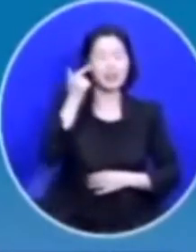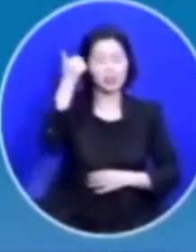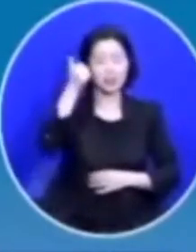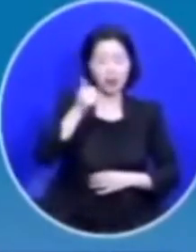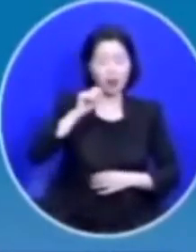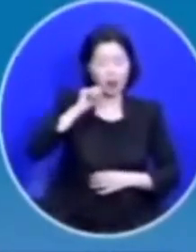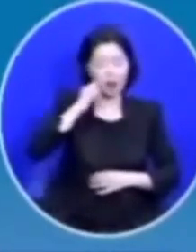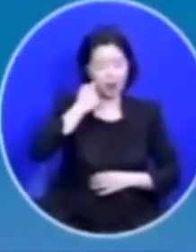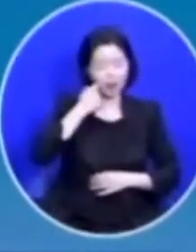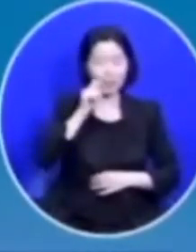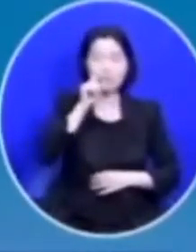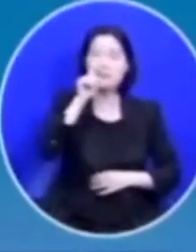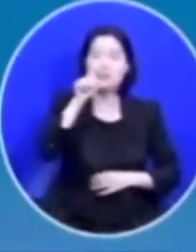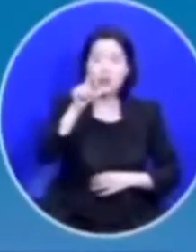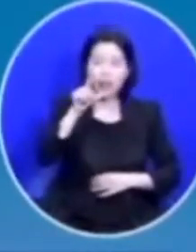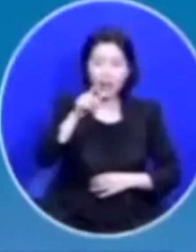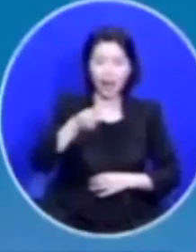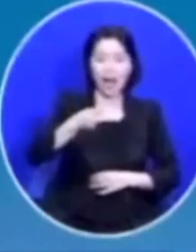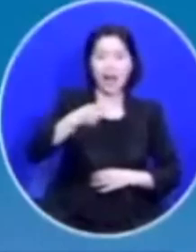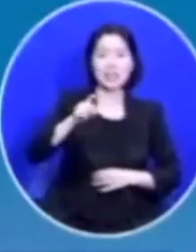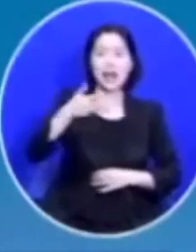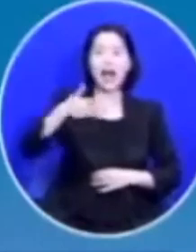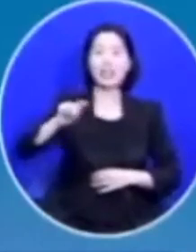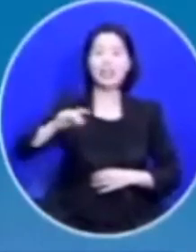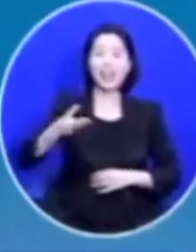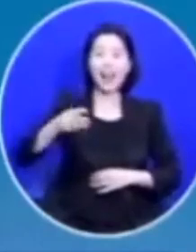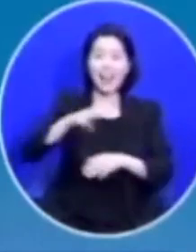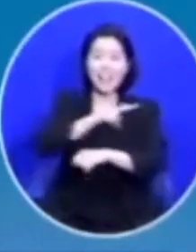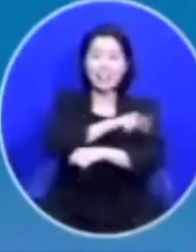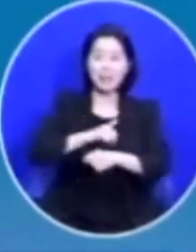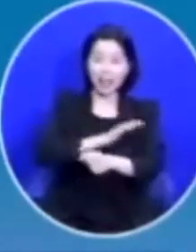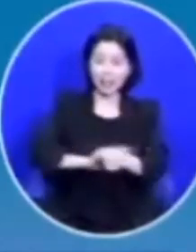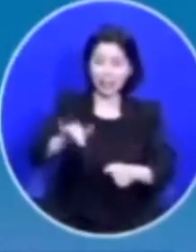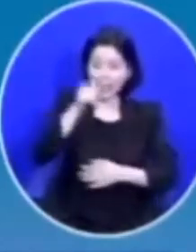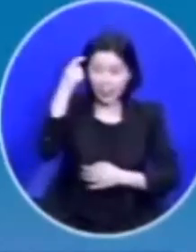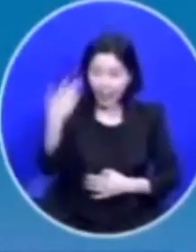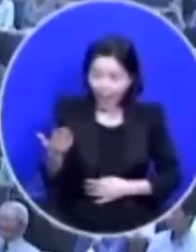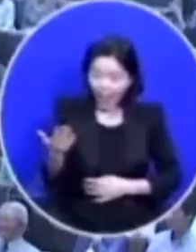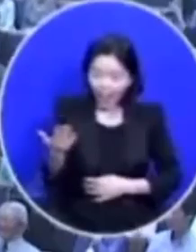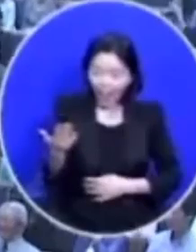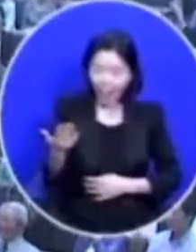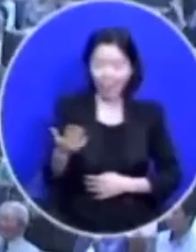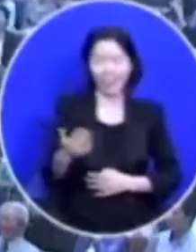열어서 사찰 집사 자리나 이래 따는 걸작